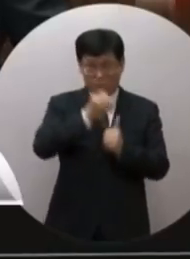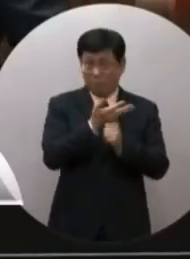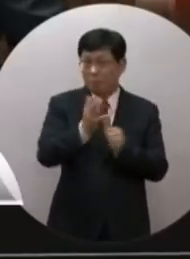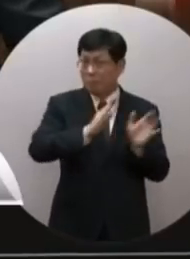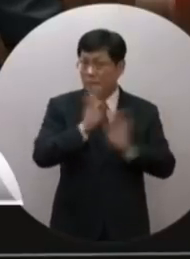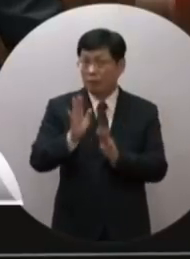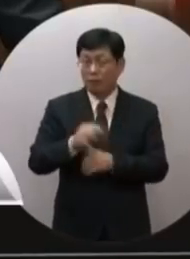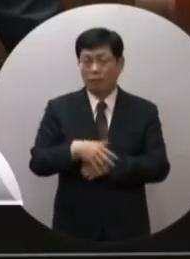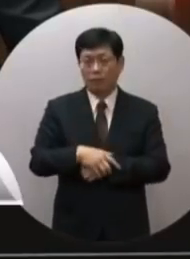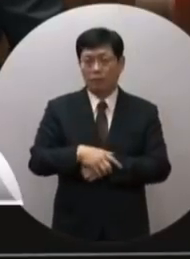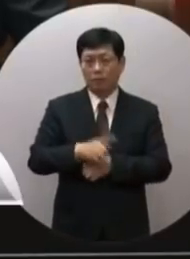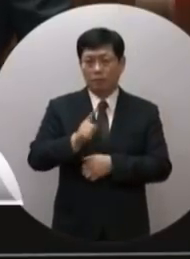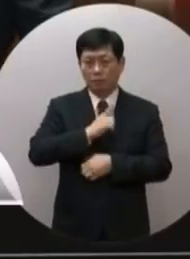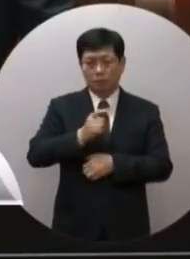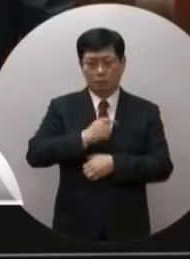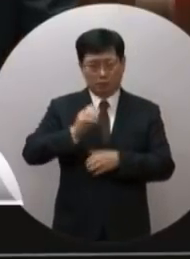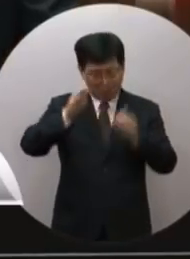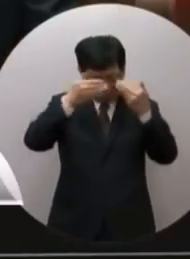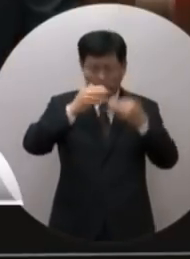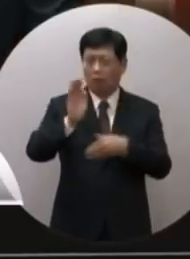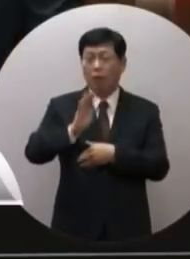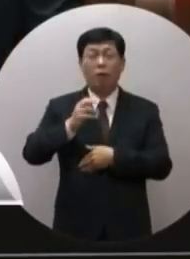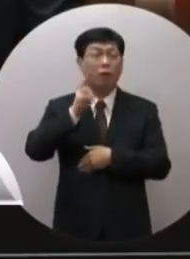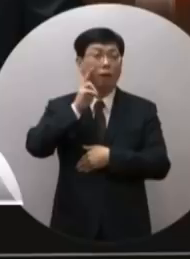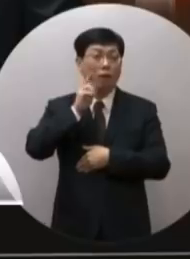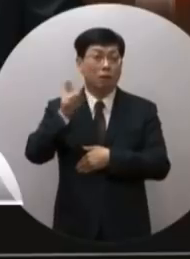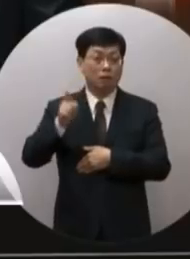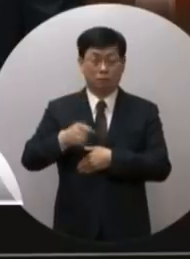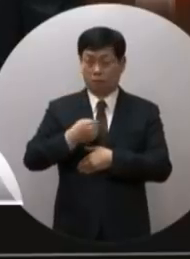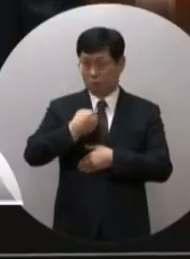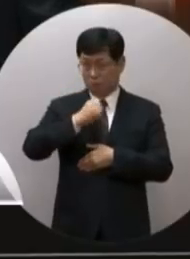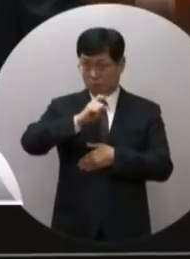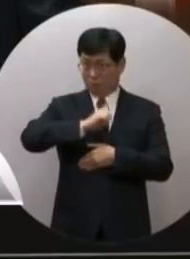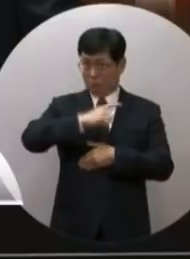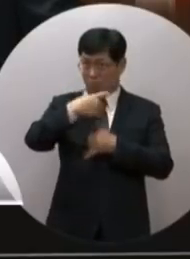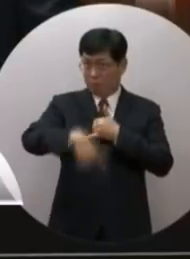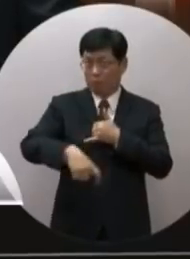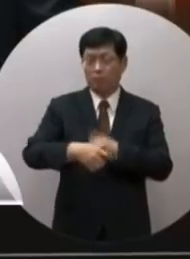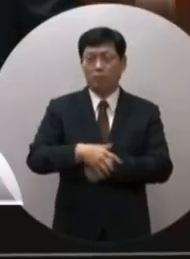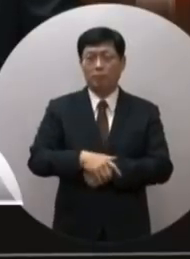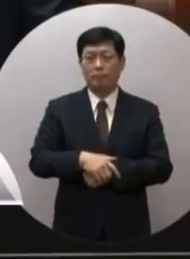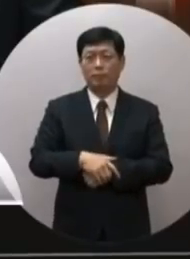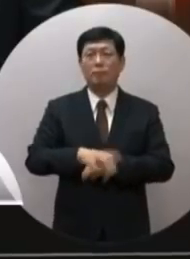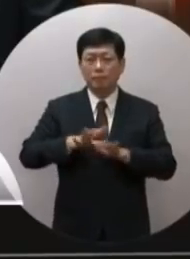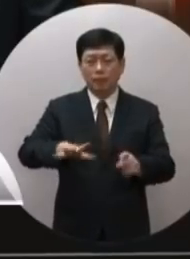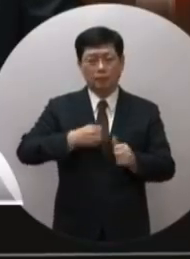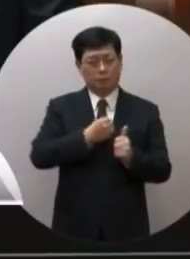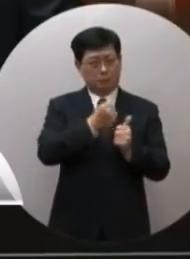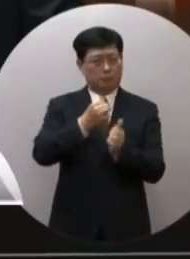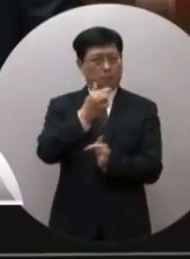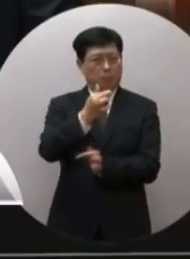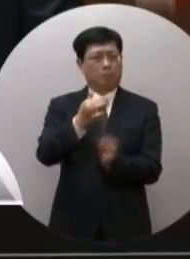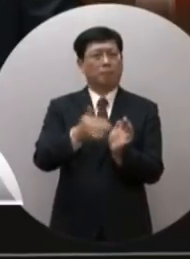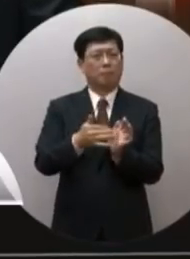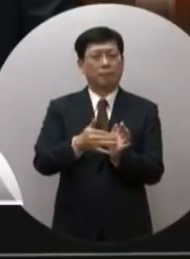情而固步自封，认为台湾的疫情目前有受到控